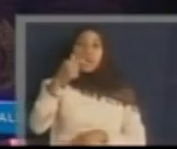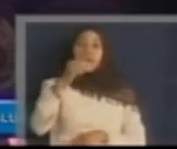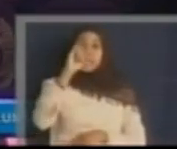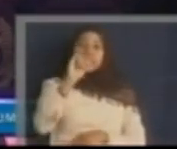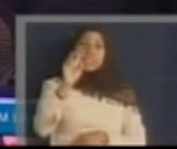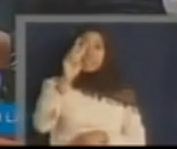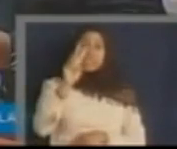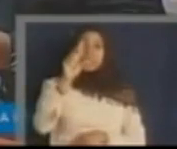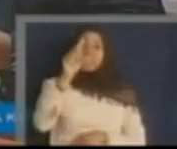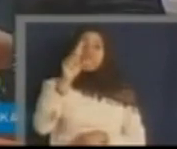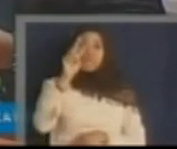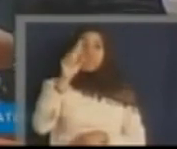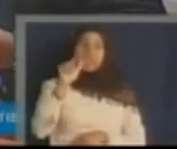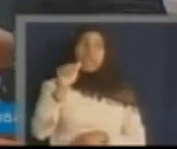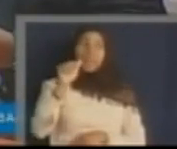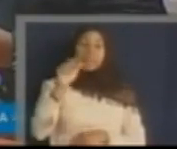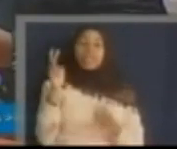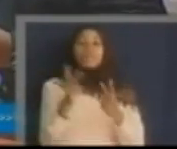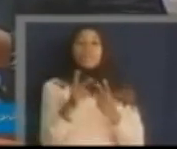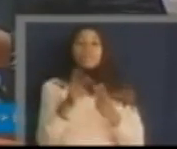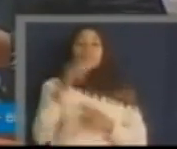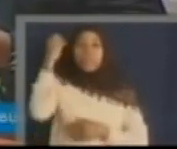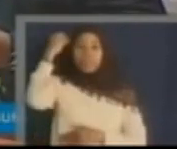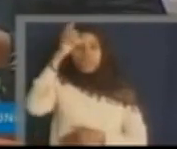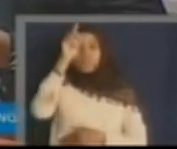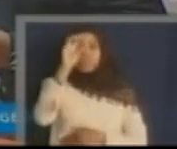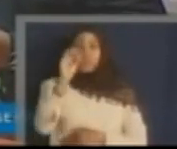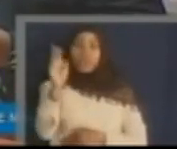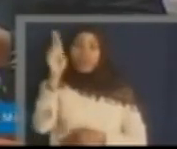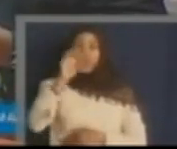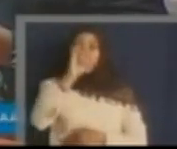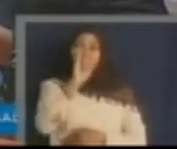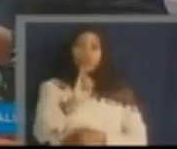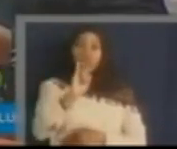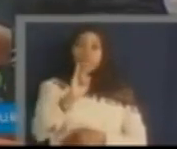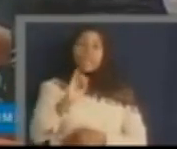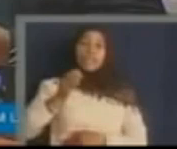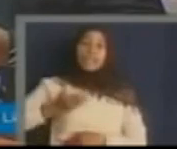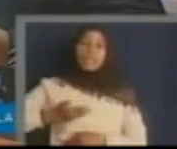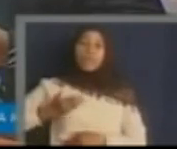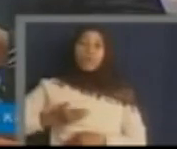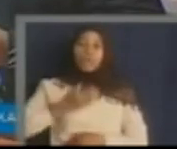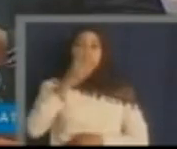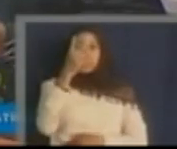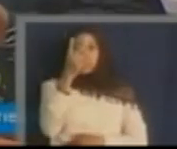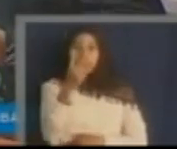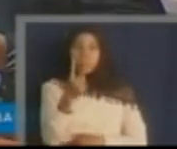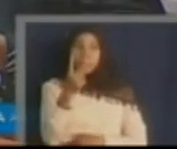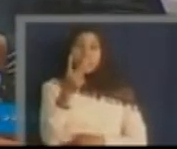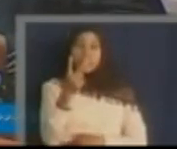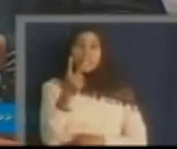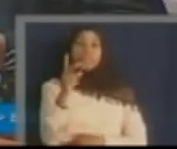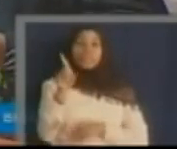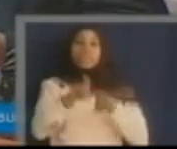Mheshimiwa Dorin Maro ana wageni wawili, ndugu Emmanuel Urasa na ndugu Grace Maro.